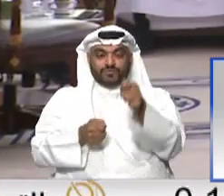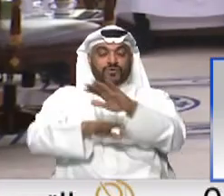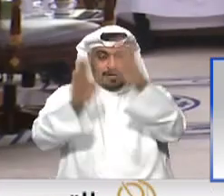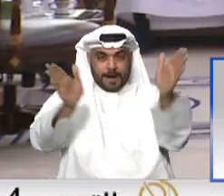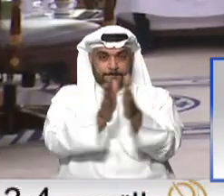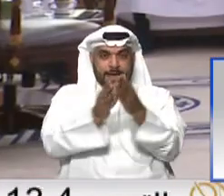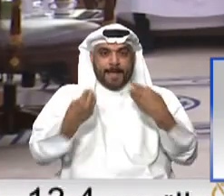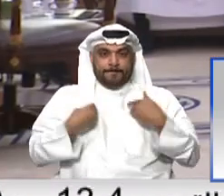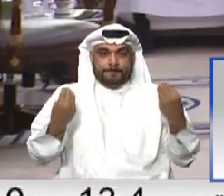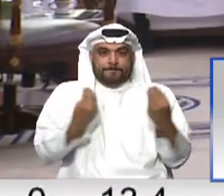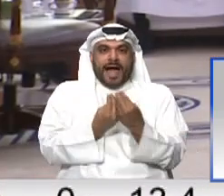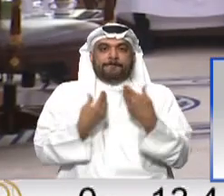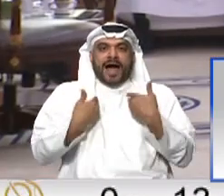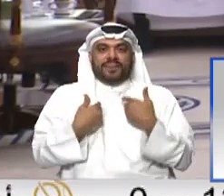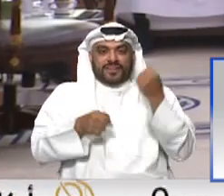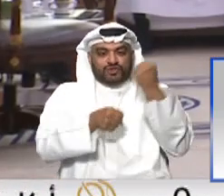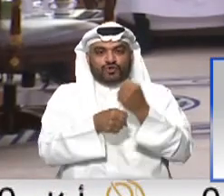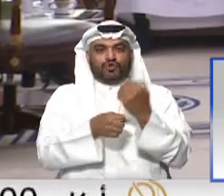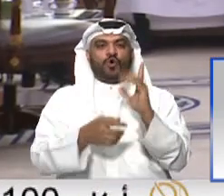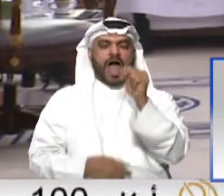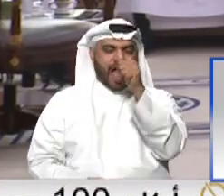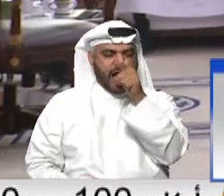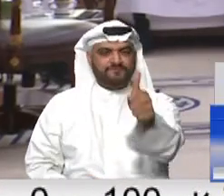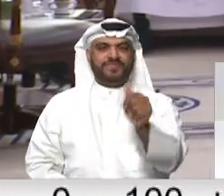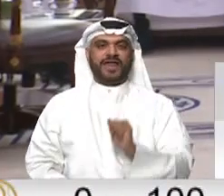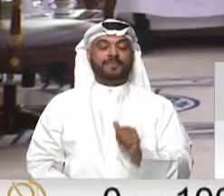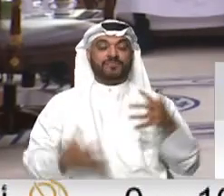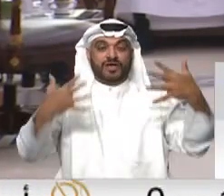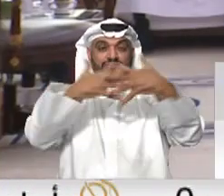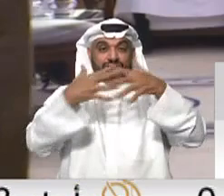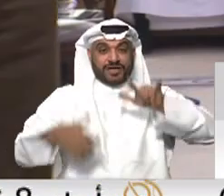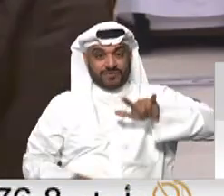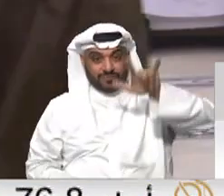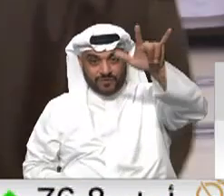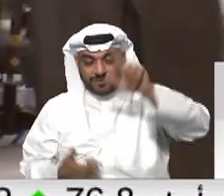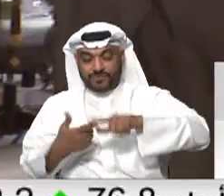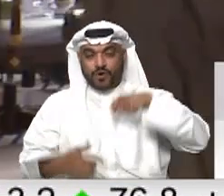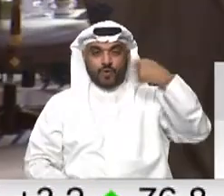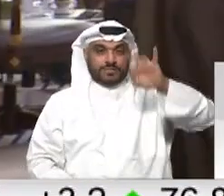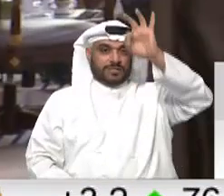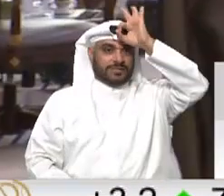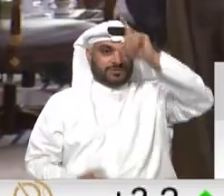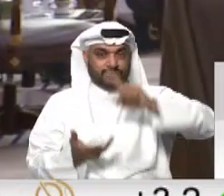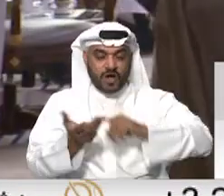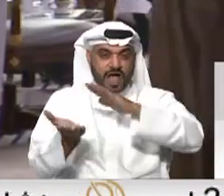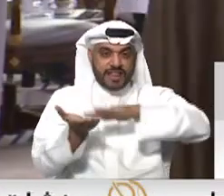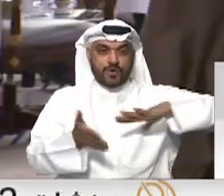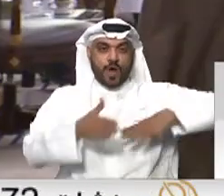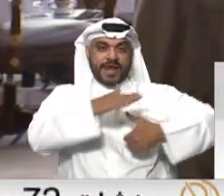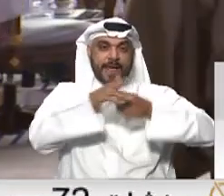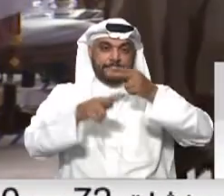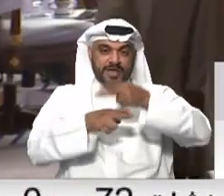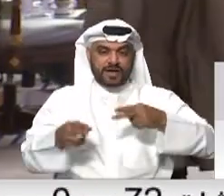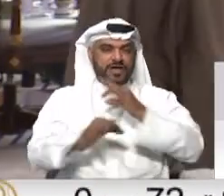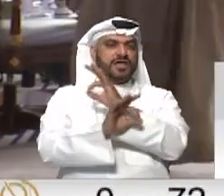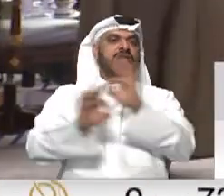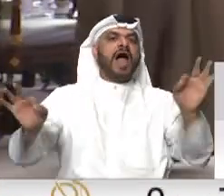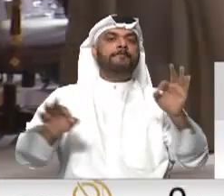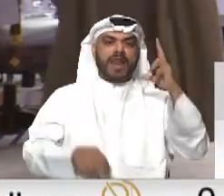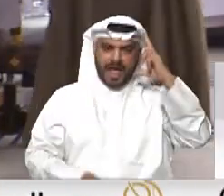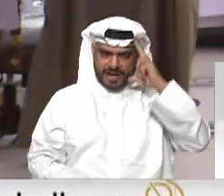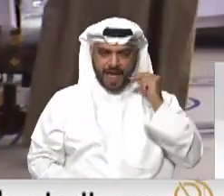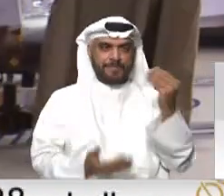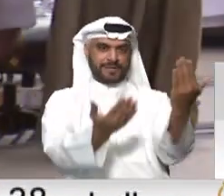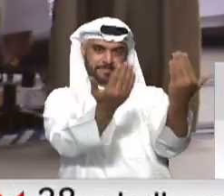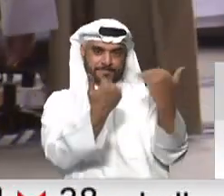جهه العقبات كلها الخطوط الجويه الكويتيه والداخليه والديوان الاميره والصندوق هذه احنا محتاجينها من